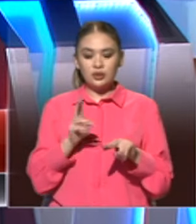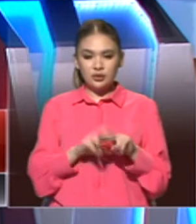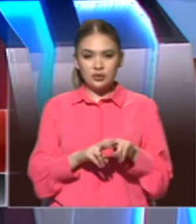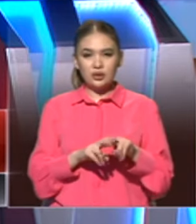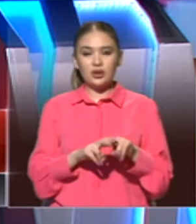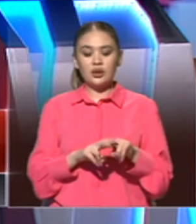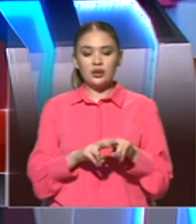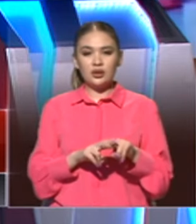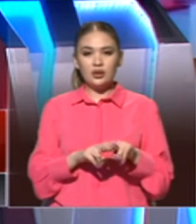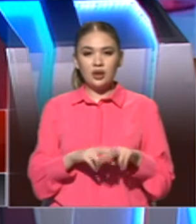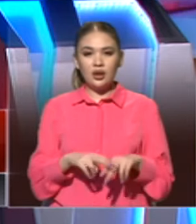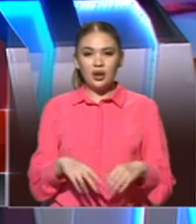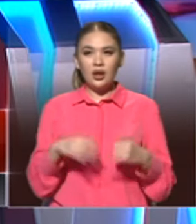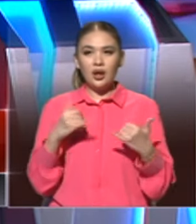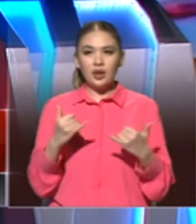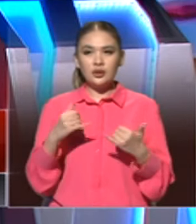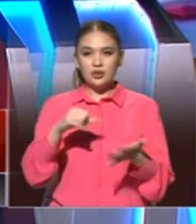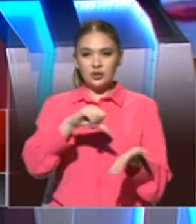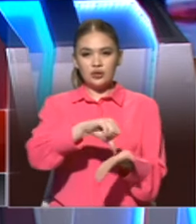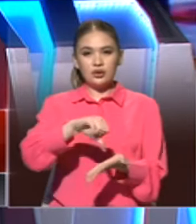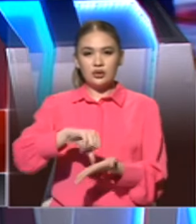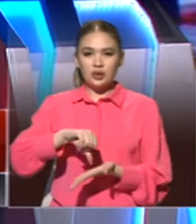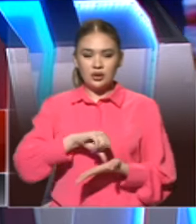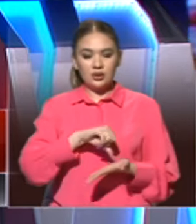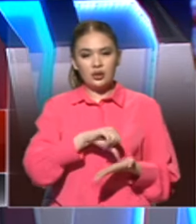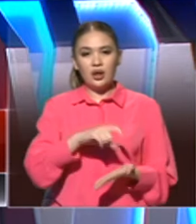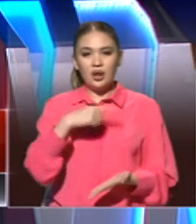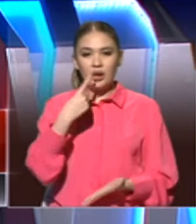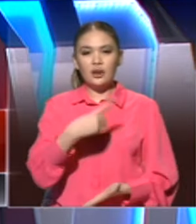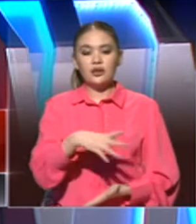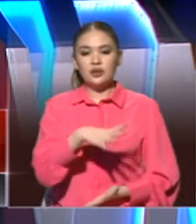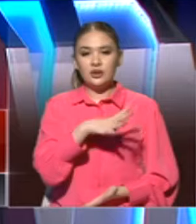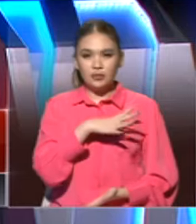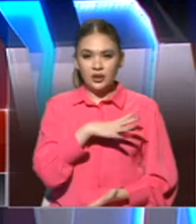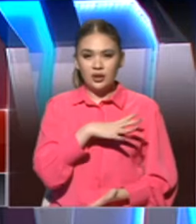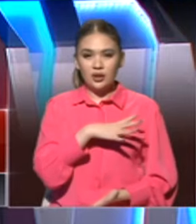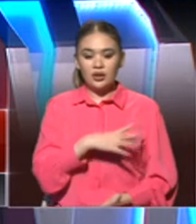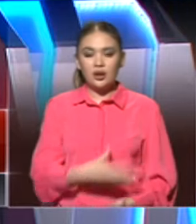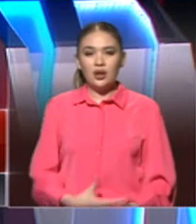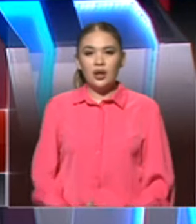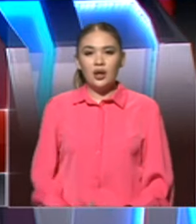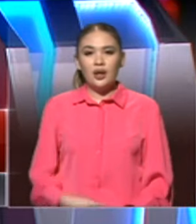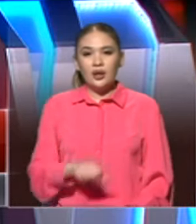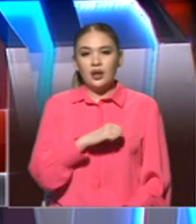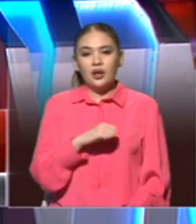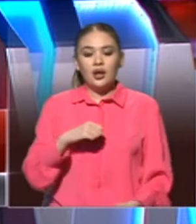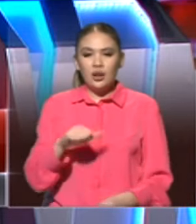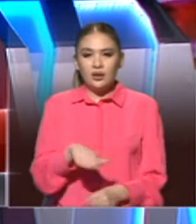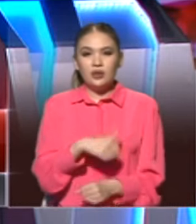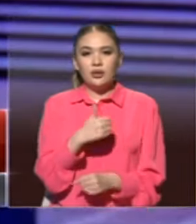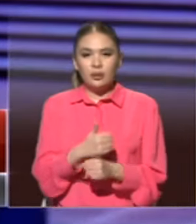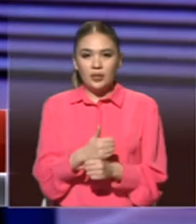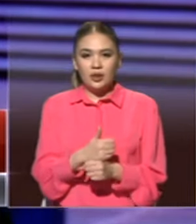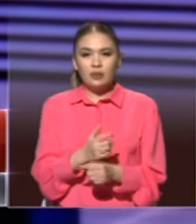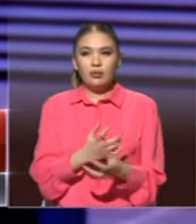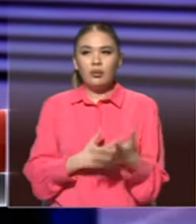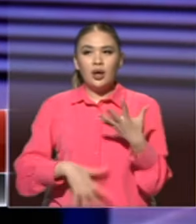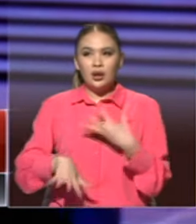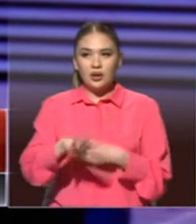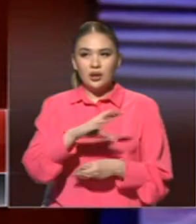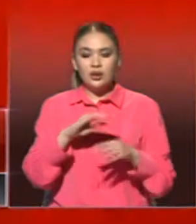бүгінгі күні осы әріптестеріміз жаңа айтып кетті ғой. Ең алдымен біз алаңдаған барлық